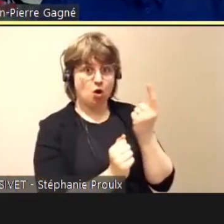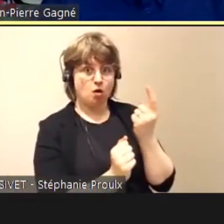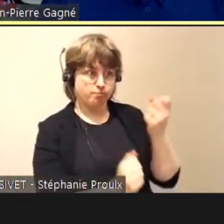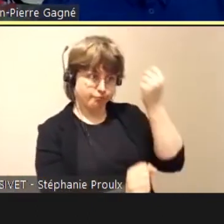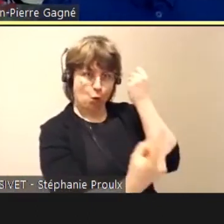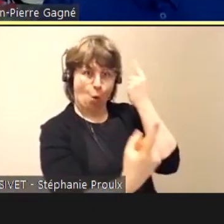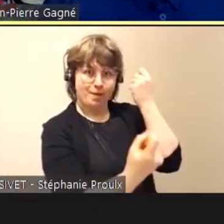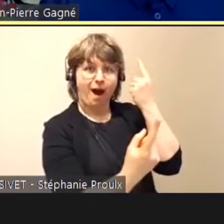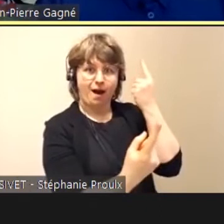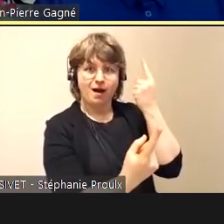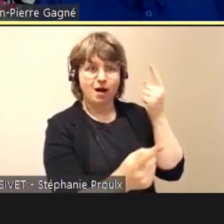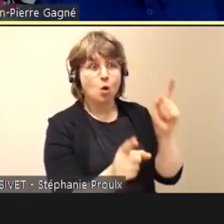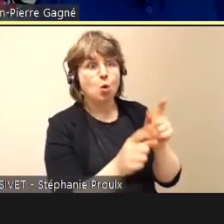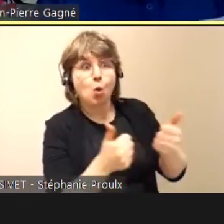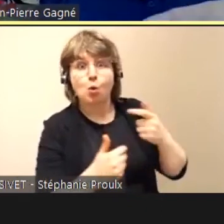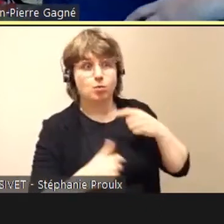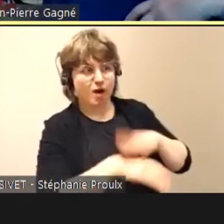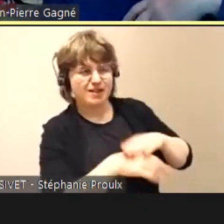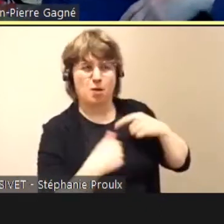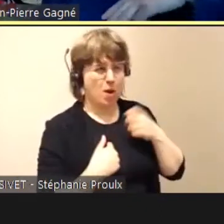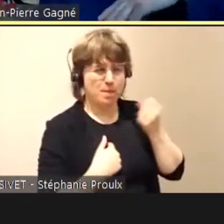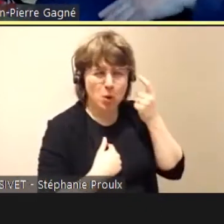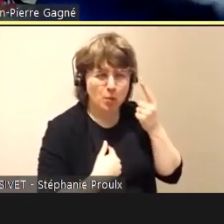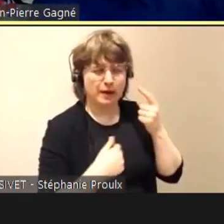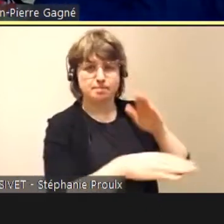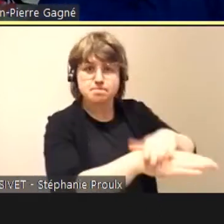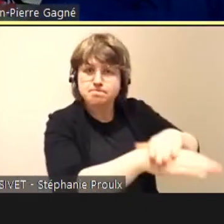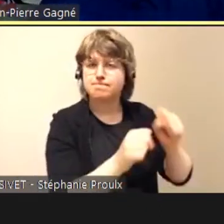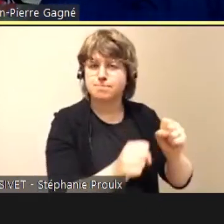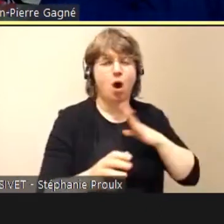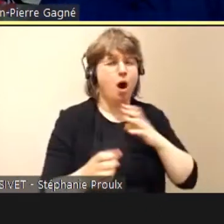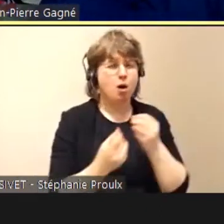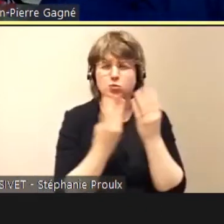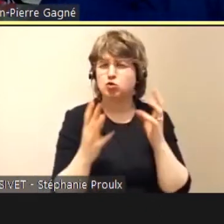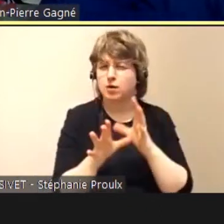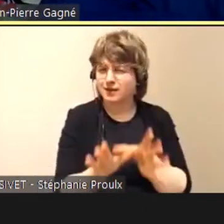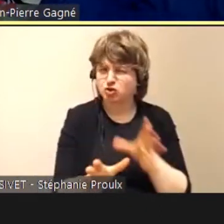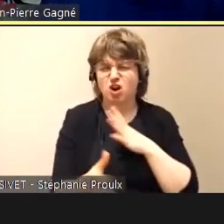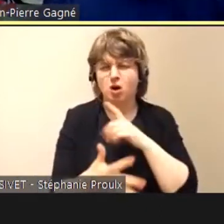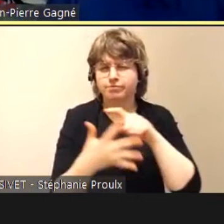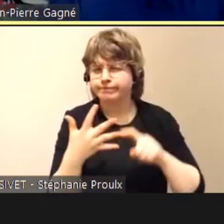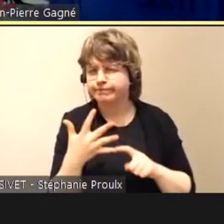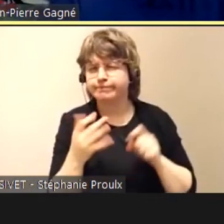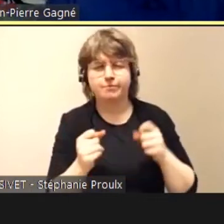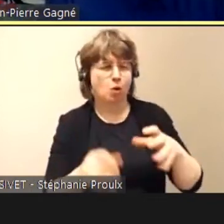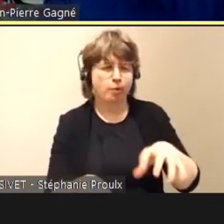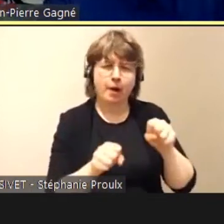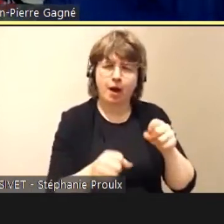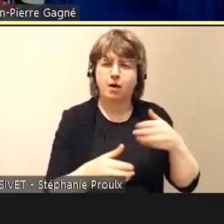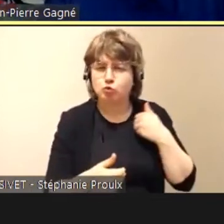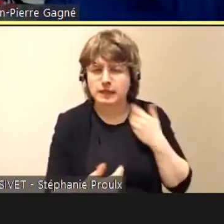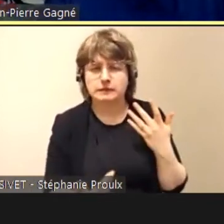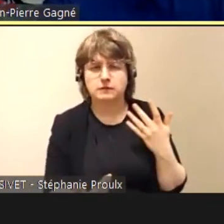indiquer à la personne qu'on n'a pas bien compris. Alors, il peut y avoir une panoplie de différentes stratégies qu'on peut utiliser et on peut les mettre